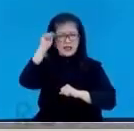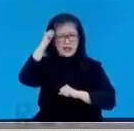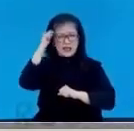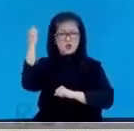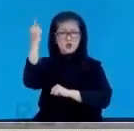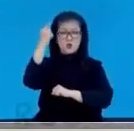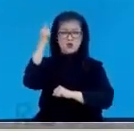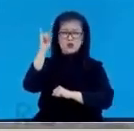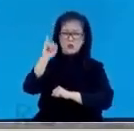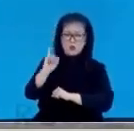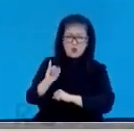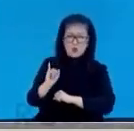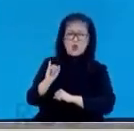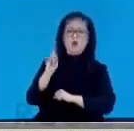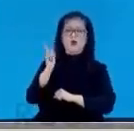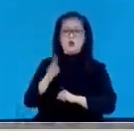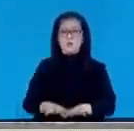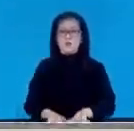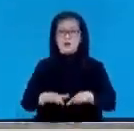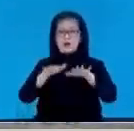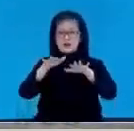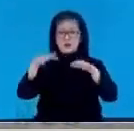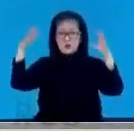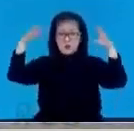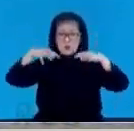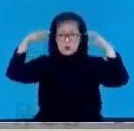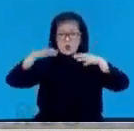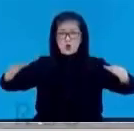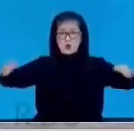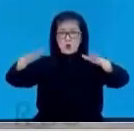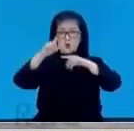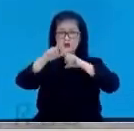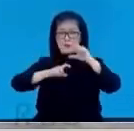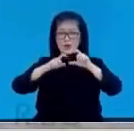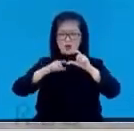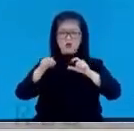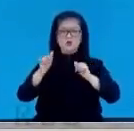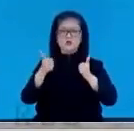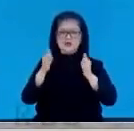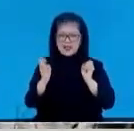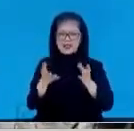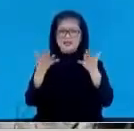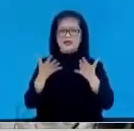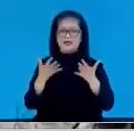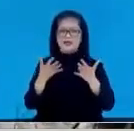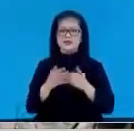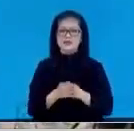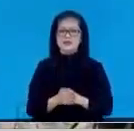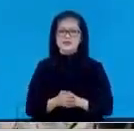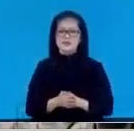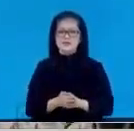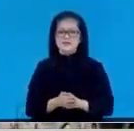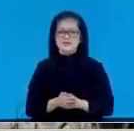cuaca ekstrim masih akan terjadi dan banjir lahar Gunung Semeru masih berpotensi terjadi.